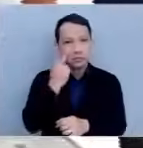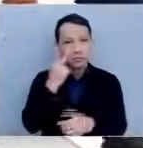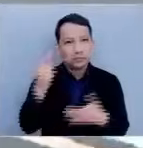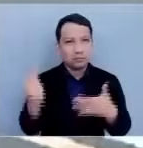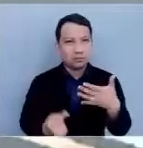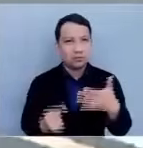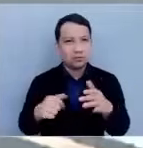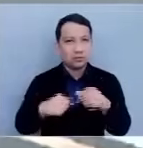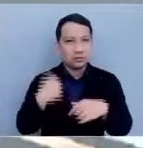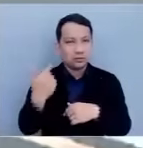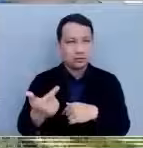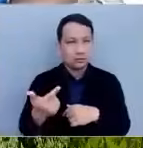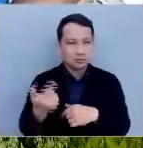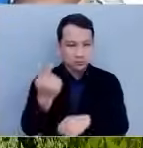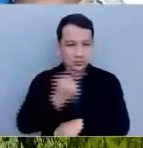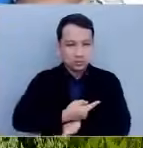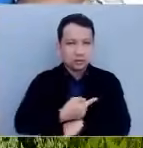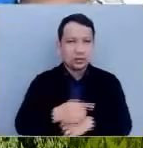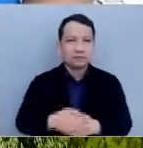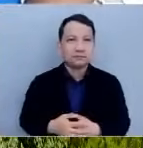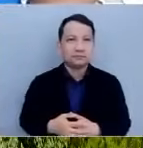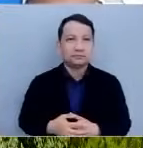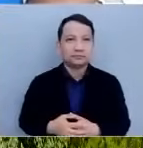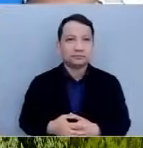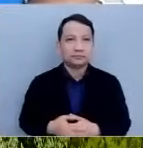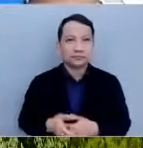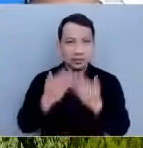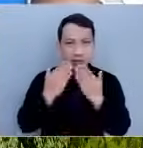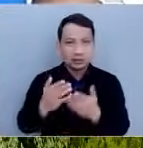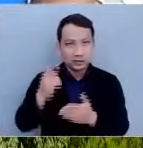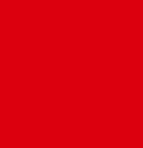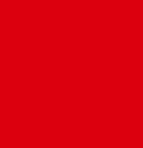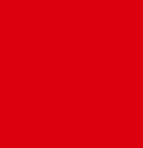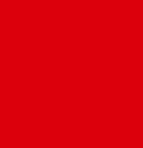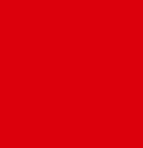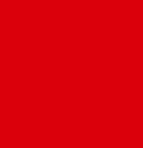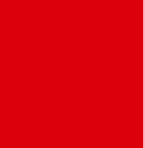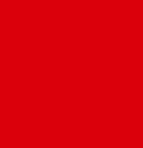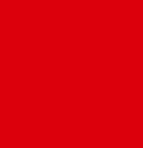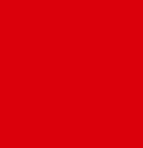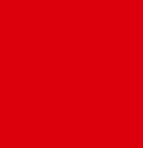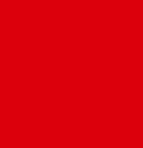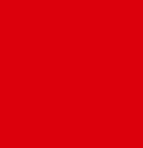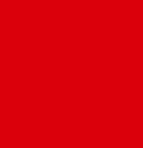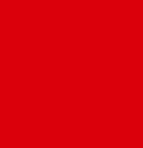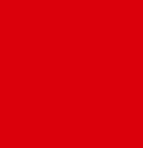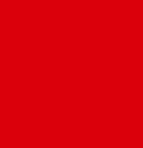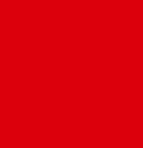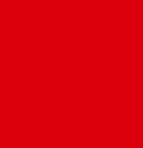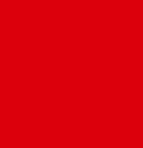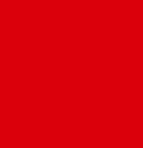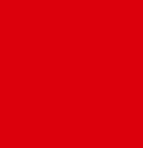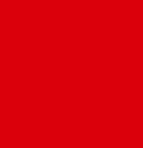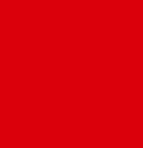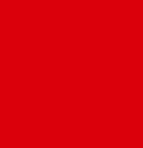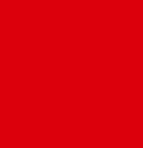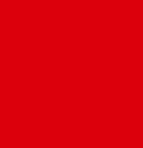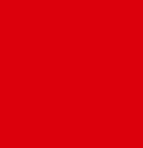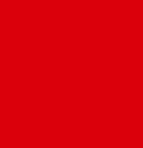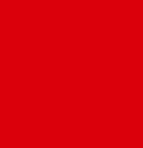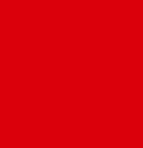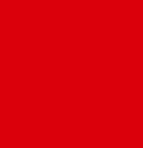lalabas din sa mga susunod na araw. Maraming salamat, Gio Robles. Mga kapatid, Lucy Cruz Valdez